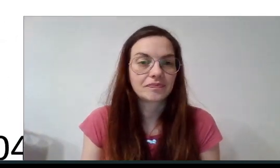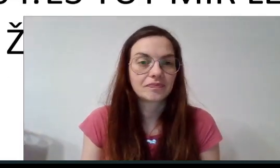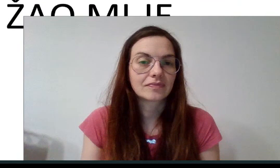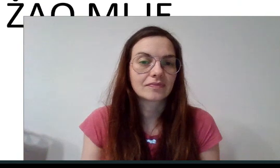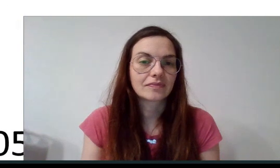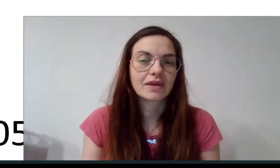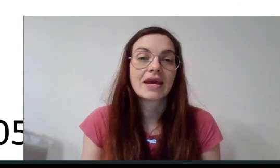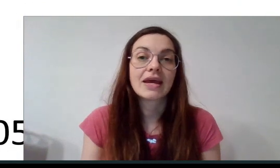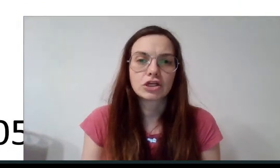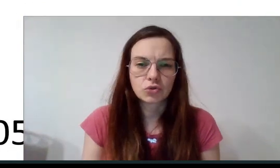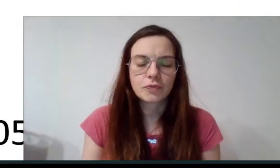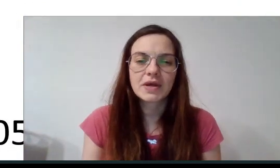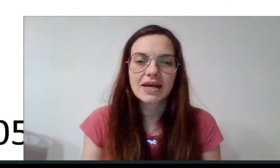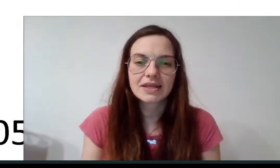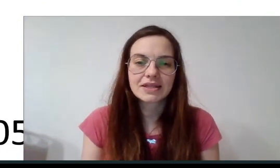Es tut mir leid.